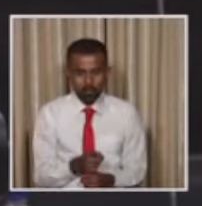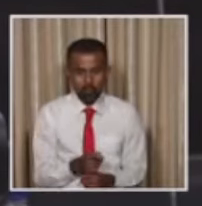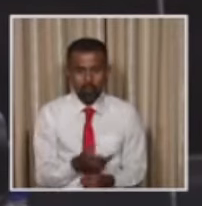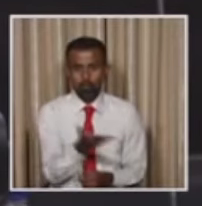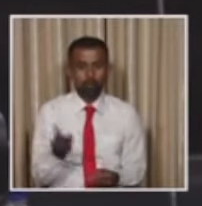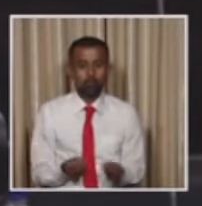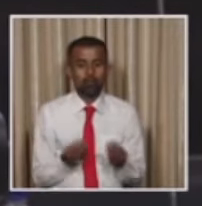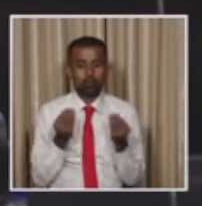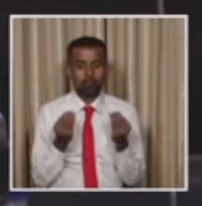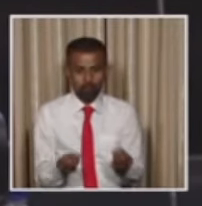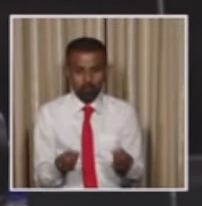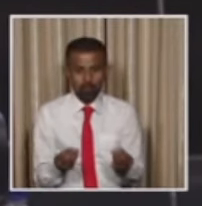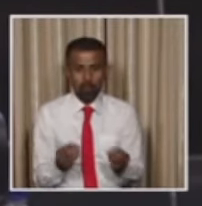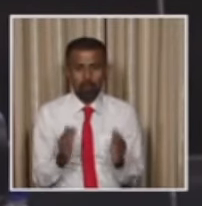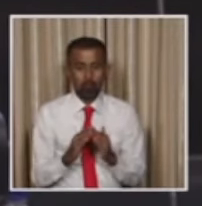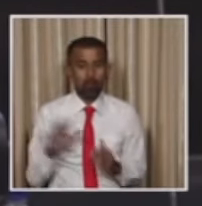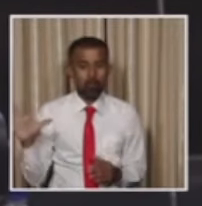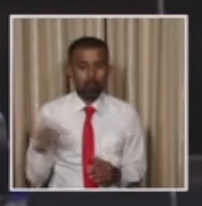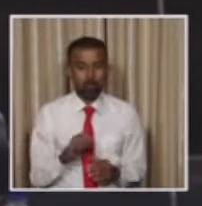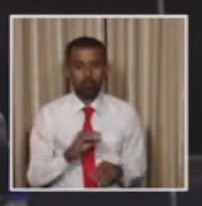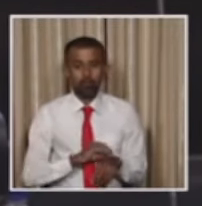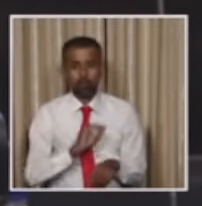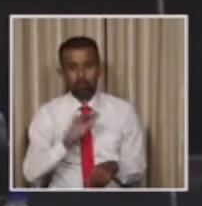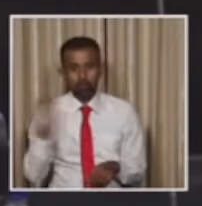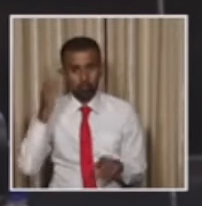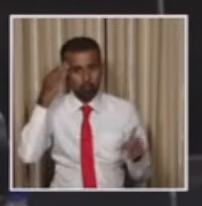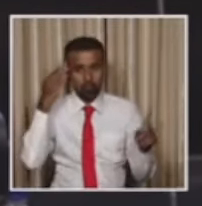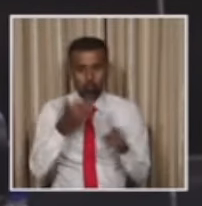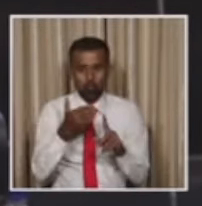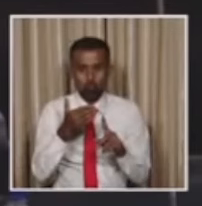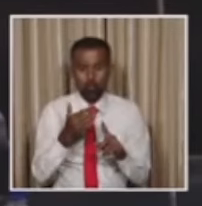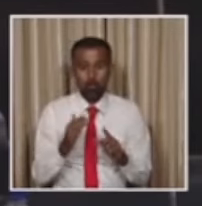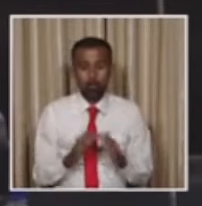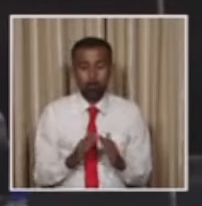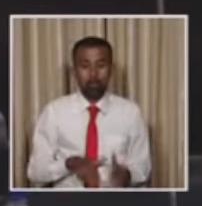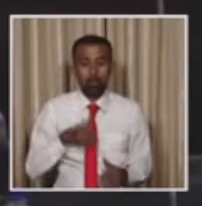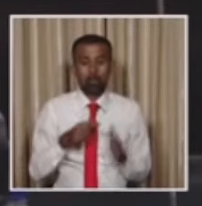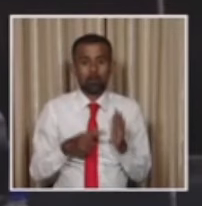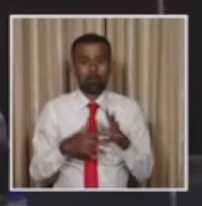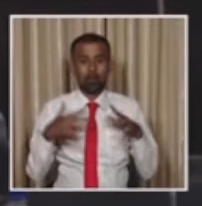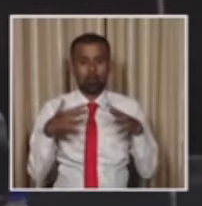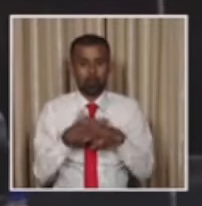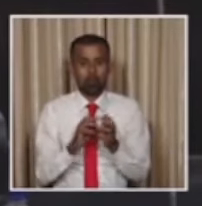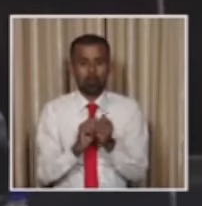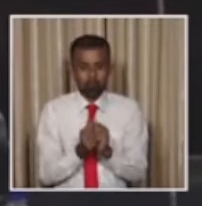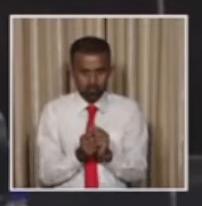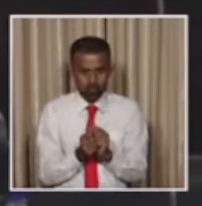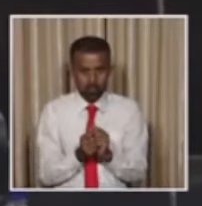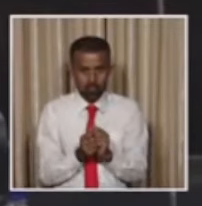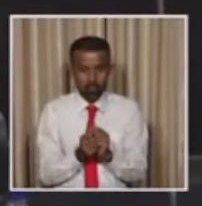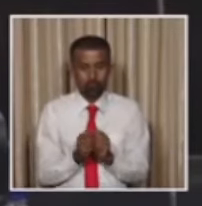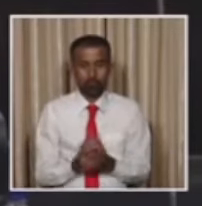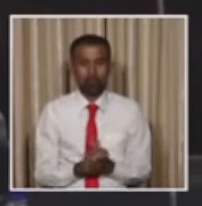ඔගොල්ලෝ ගෙනලා තියෙන්නේ පරාටයක තල් දානක සම්බන්ධයෙන් පරාටේ ප්‍රධාන නීතිය සංශෝධනය කිරීමන්නේ.